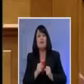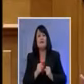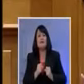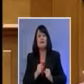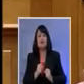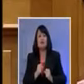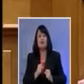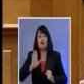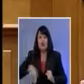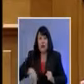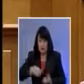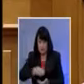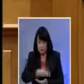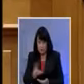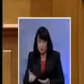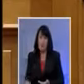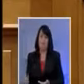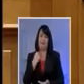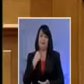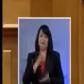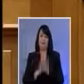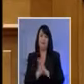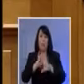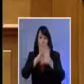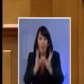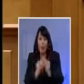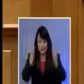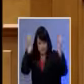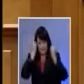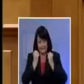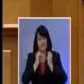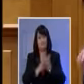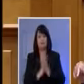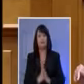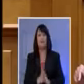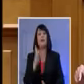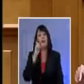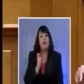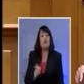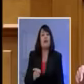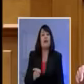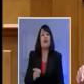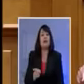τίποτα να παίξετε. Θα τα χάσετε όλα. Και ακριβώς επειδή το ξέρετε αυτό,